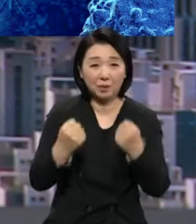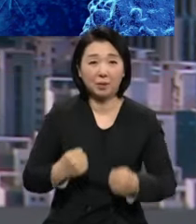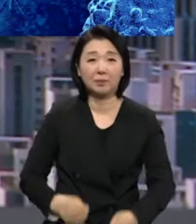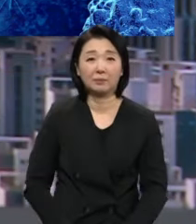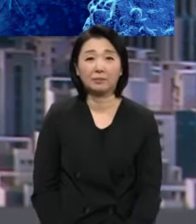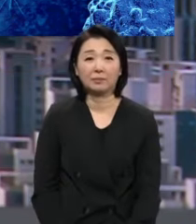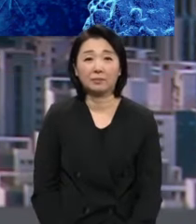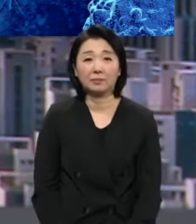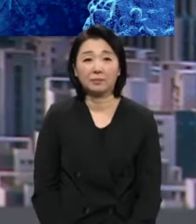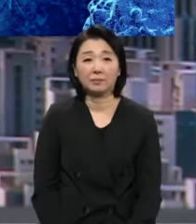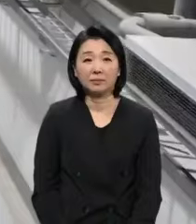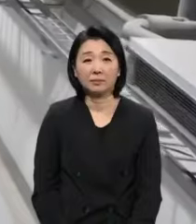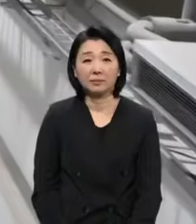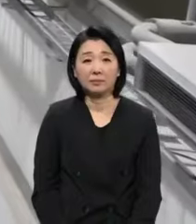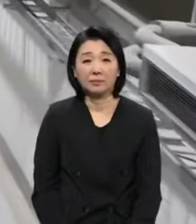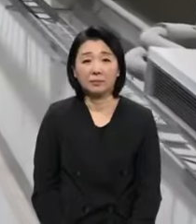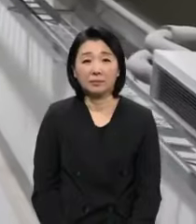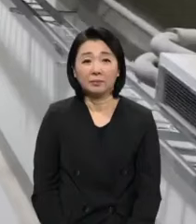이혜원 기자입니다.